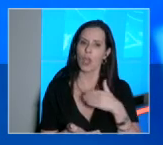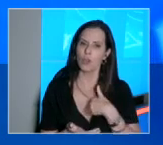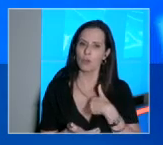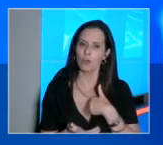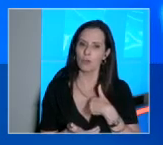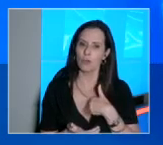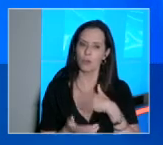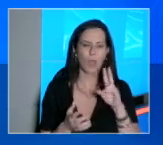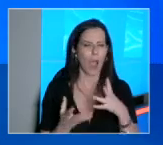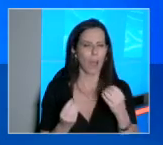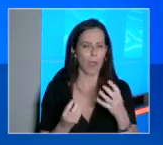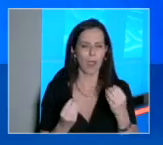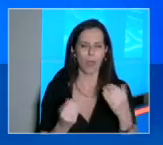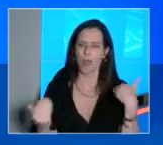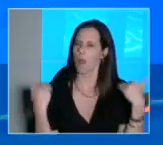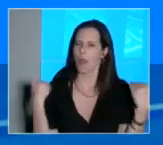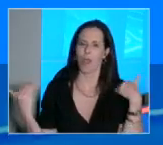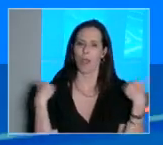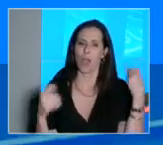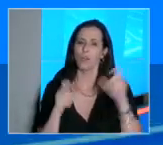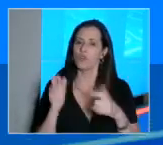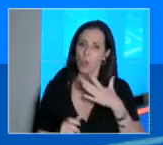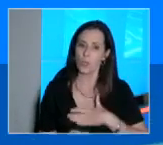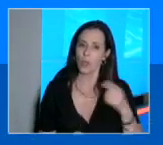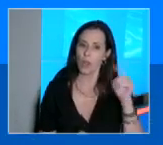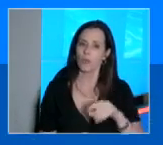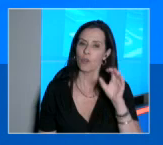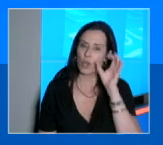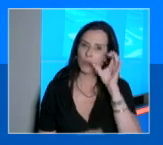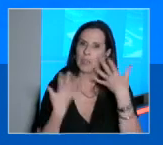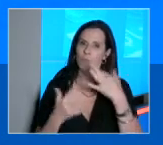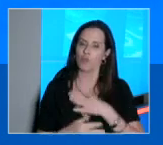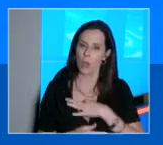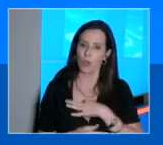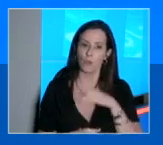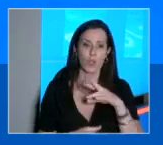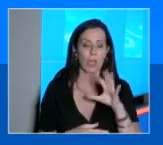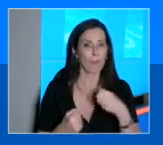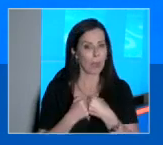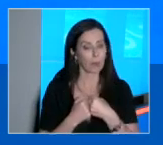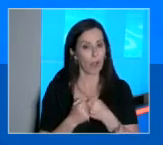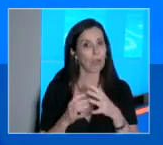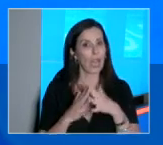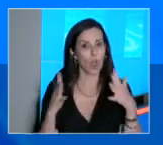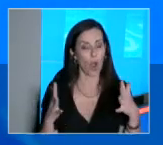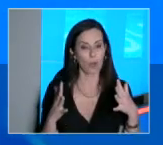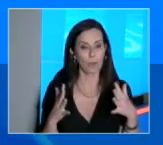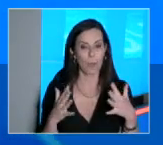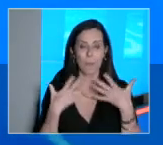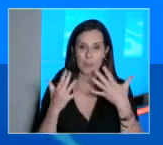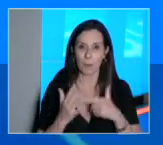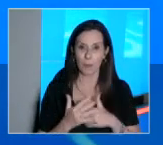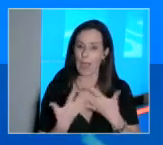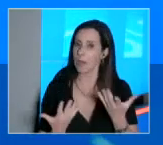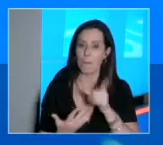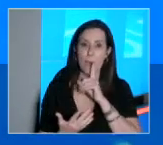באמת הצפה מאוד מאוד גדולה של בקשות של אנשים שרוצים לבוא ולשמוע את הסיפור, ויש לנו גם אתגר יחסית גדול במספרים,